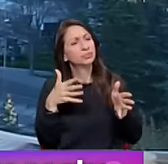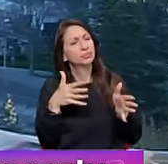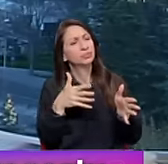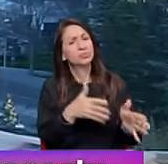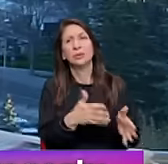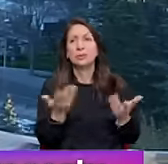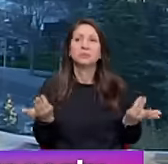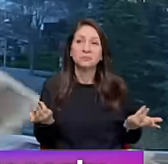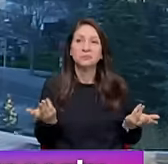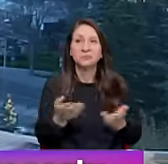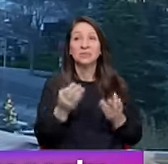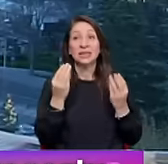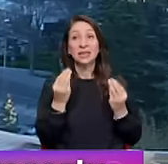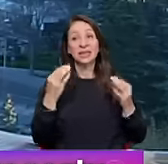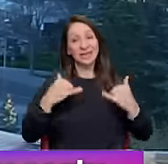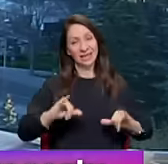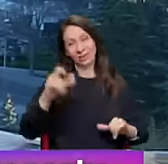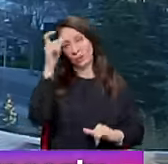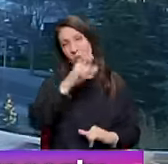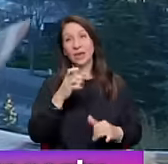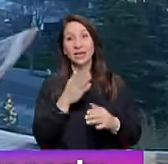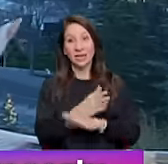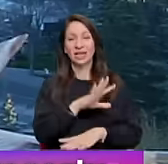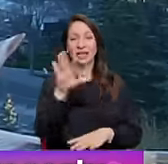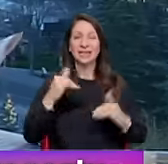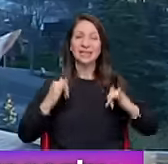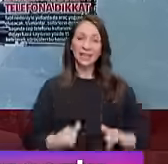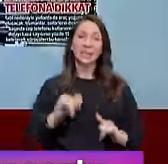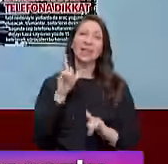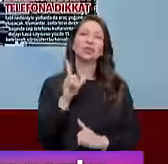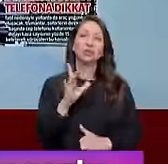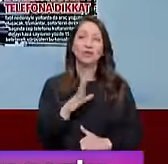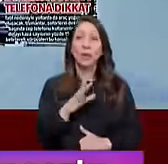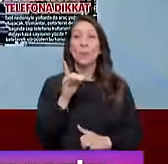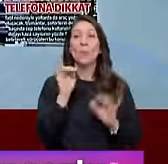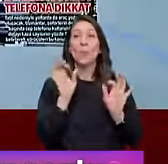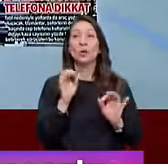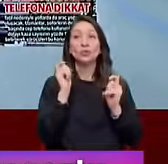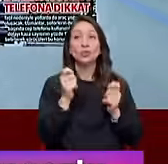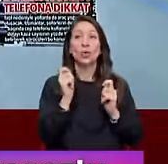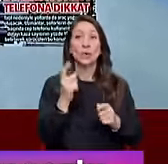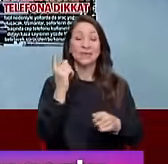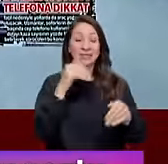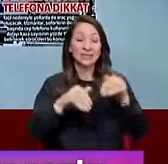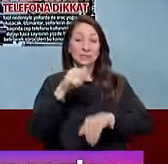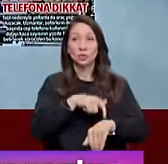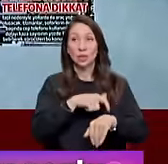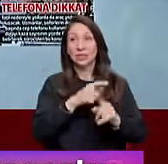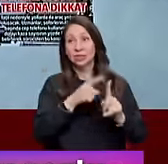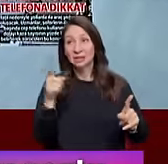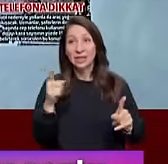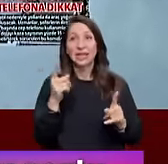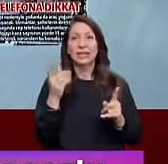cüzdandan ya da hesaptan. İyi dinlen Türkiye, evet gerçekten herkesin dinlenmeye ihtiyacı var. Böyle zorlu bir seçim süreci,